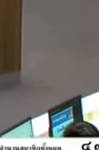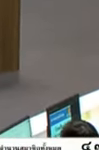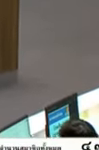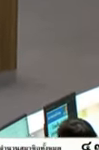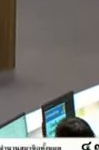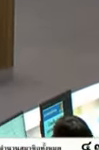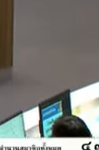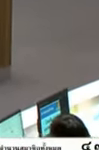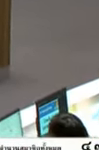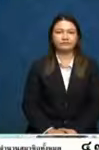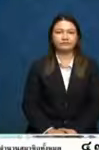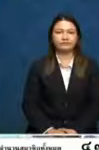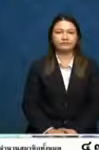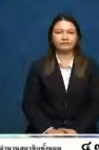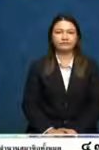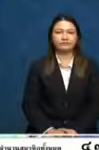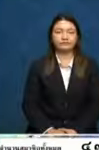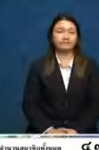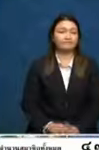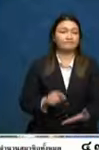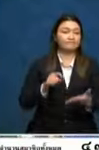มีท่านใดไม่ได้แสดงตนครับ